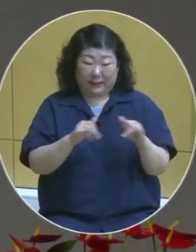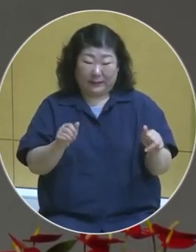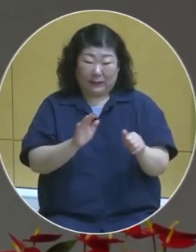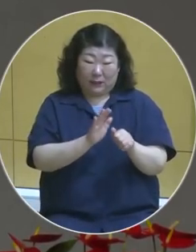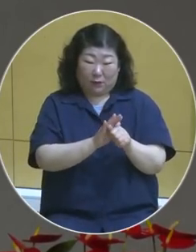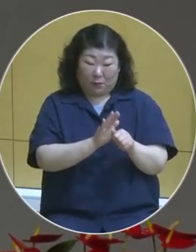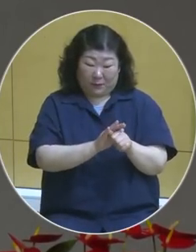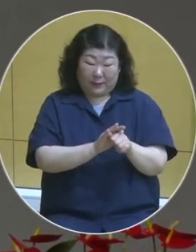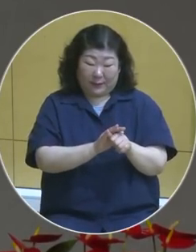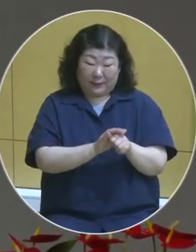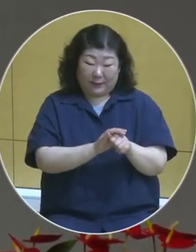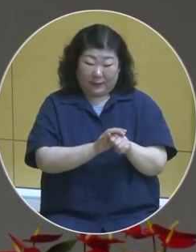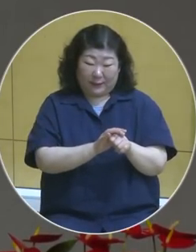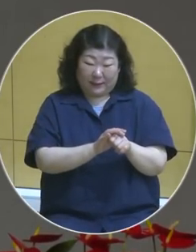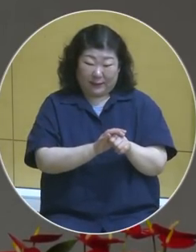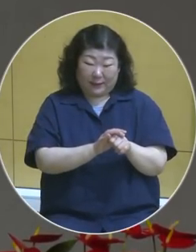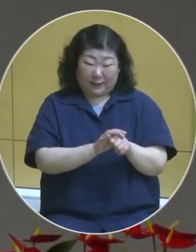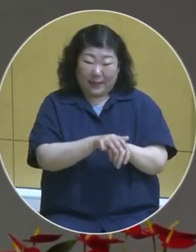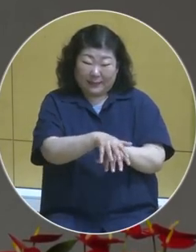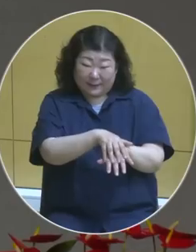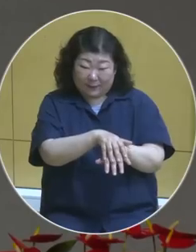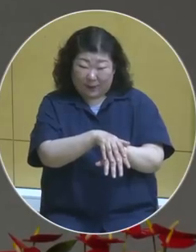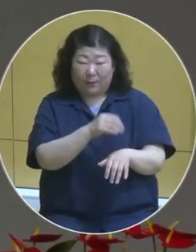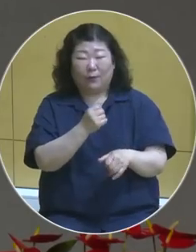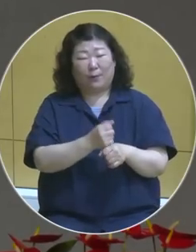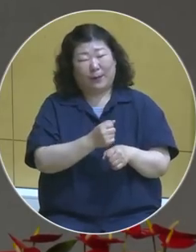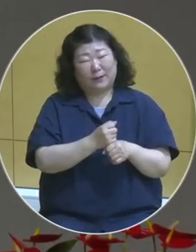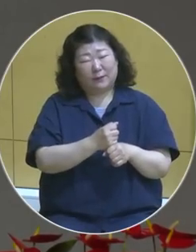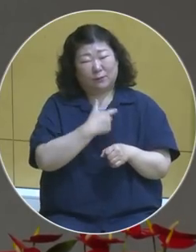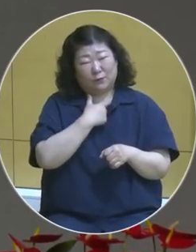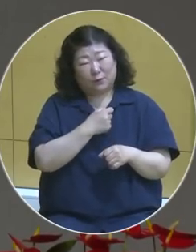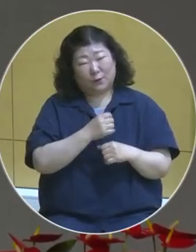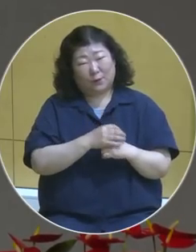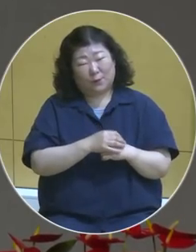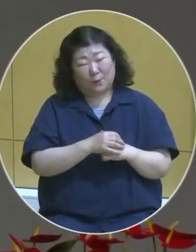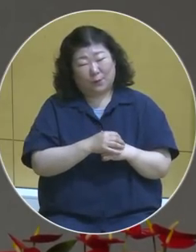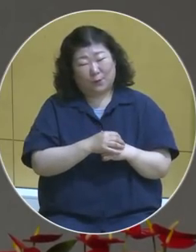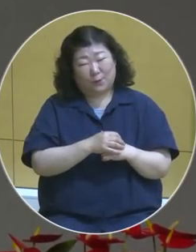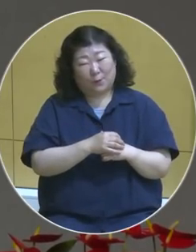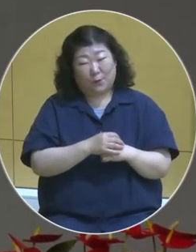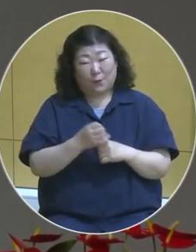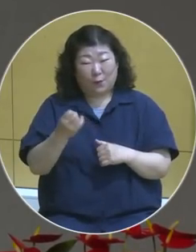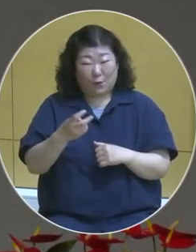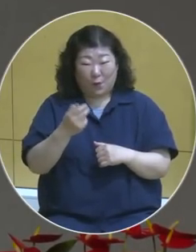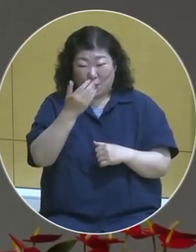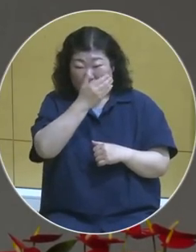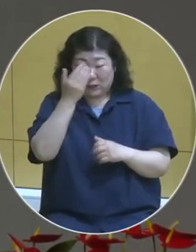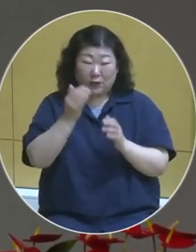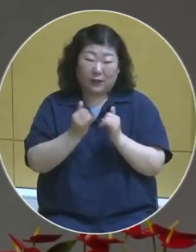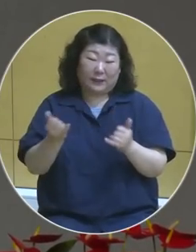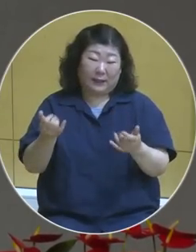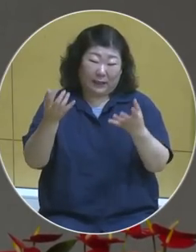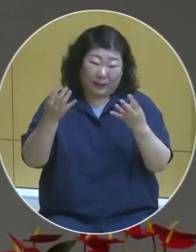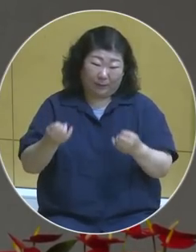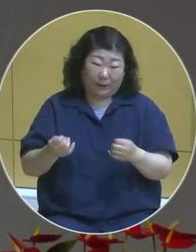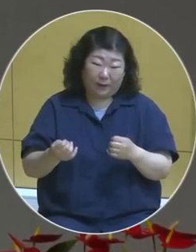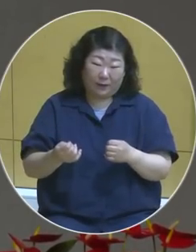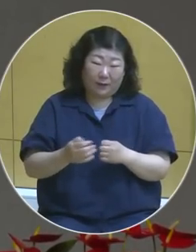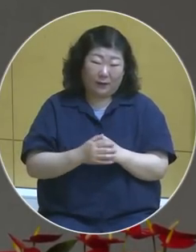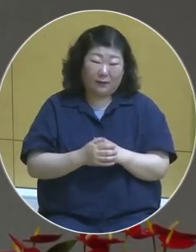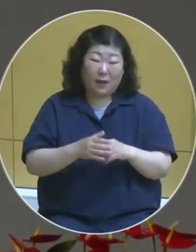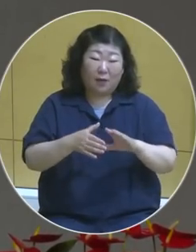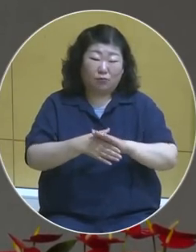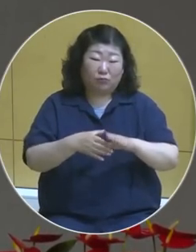어떤 시스템도 하나 만들어줬으면 좋겠고, 그리고 이 청년들이 많으니까 이 청년들을 위한